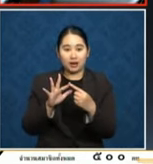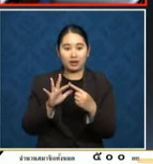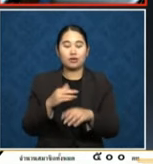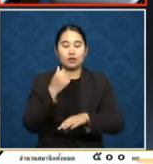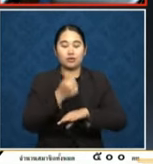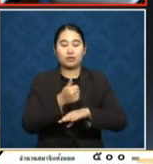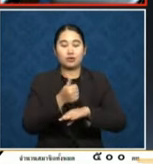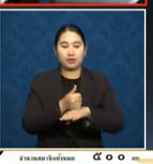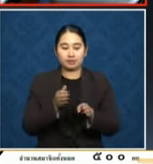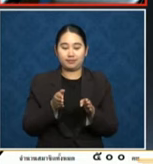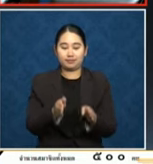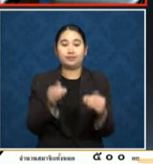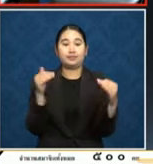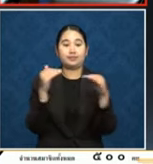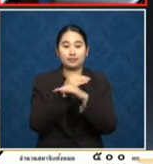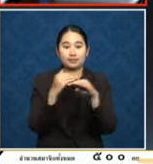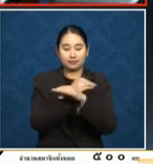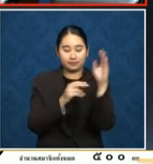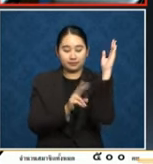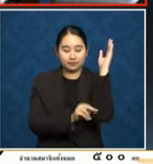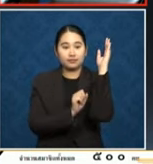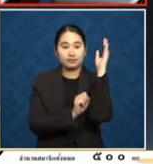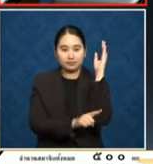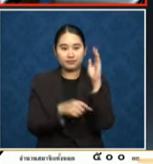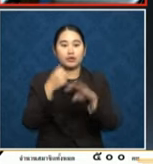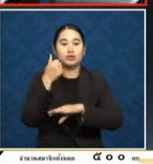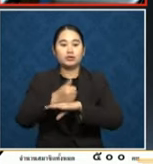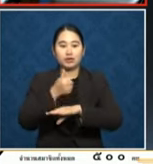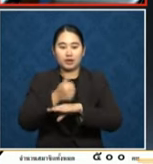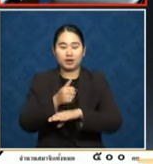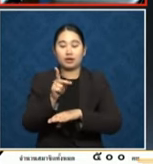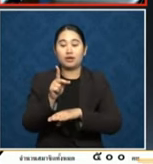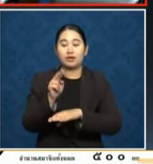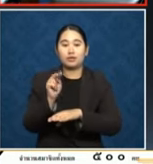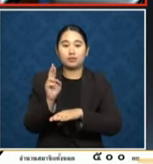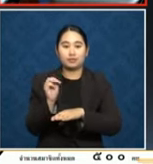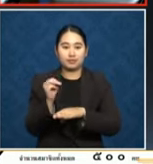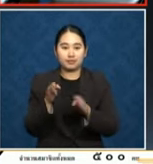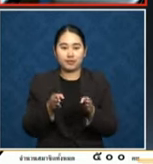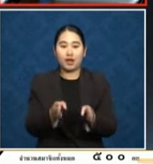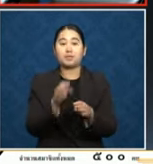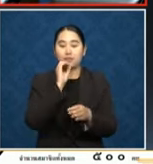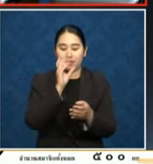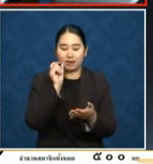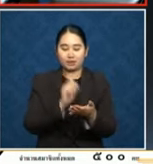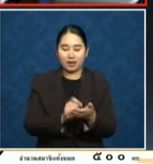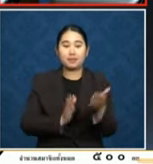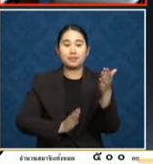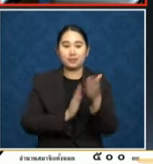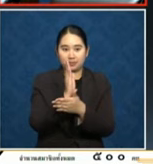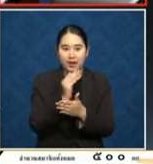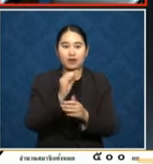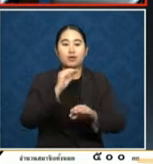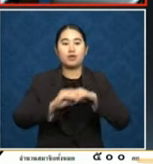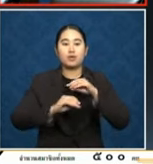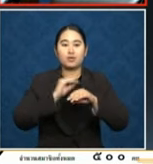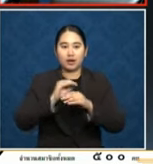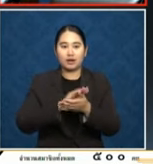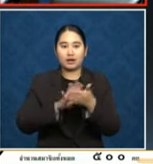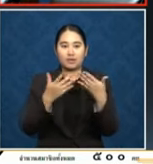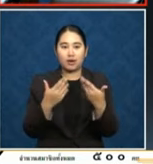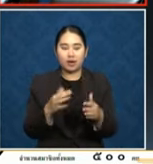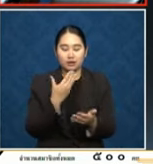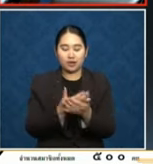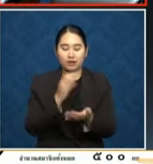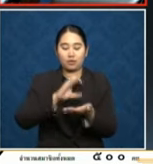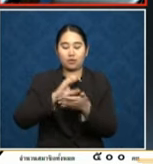งชนบทนครศรีธรรมราชและอธิบดีกรมทางหลวงชนบทได้อนุมัติซ่อมแซมถนนดังกล่าวในปีงบประม